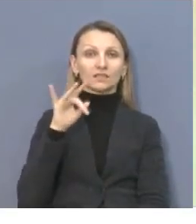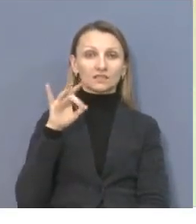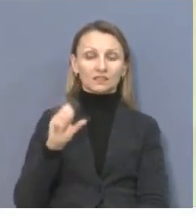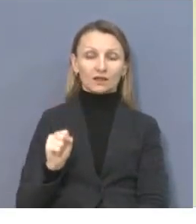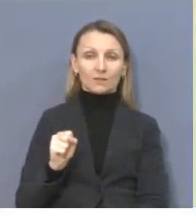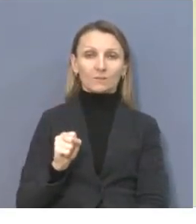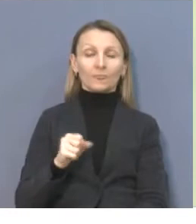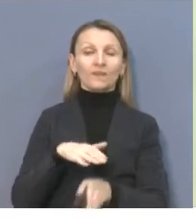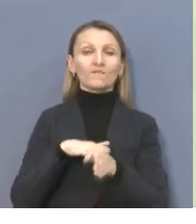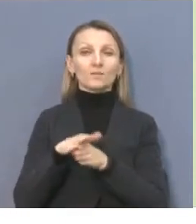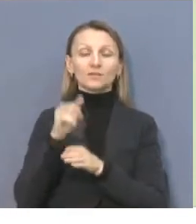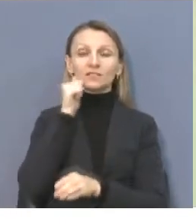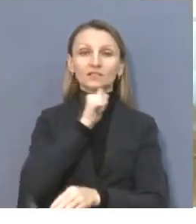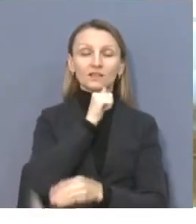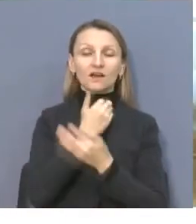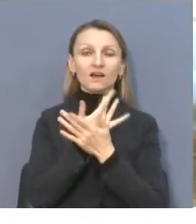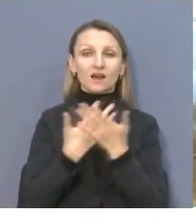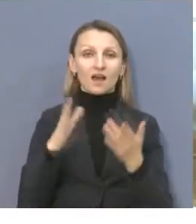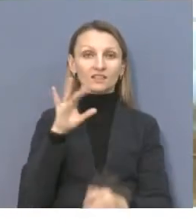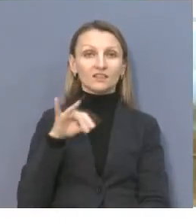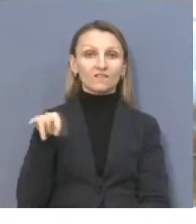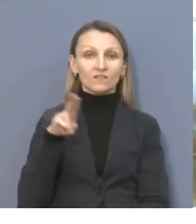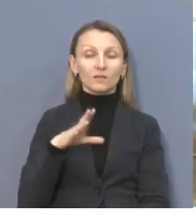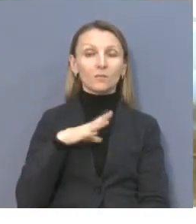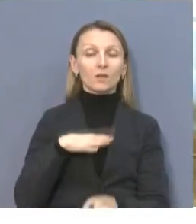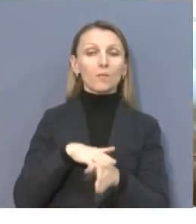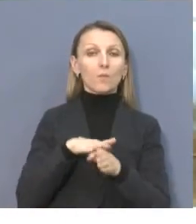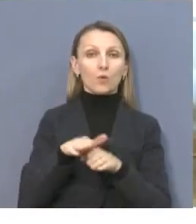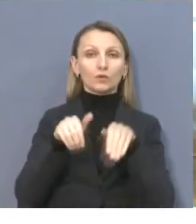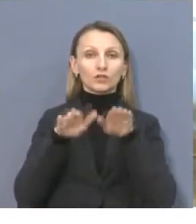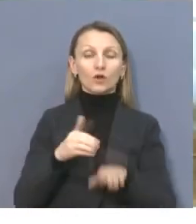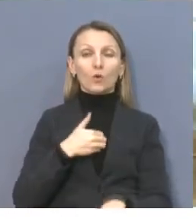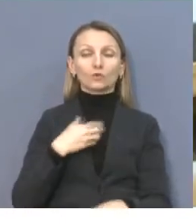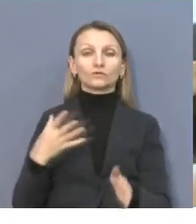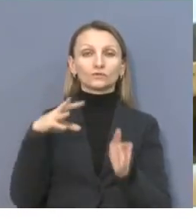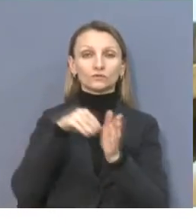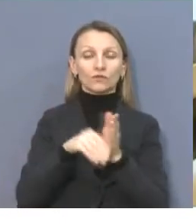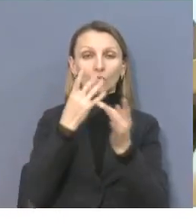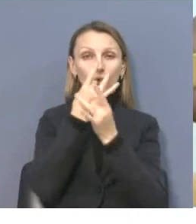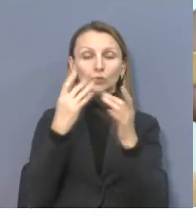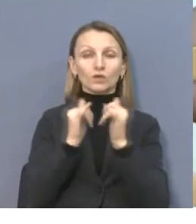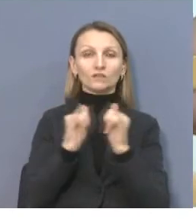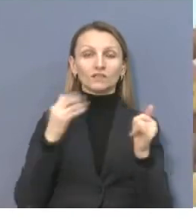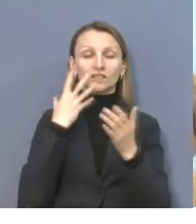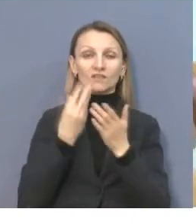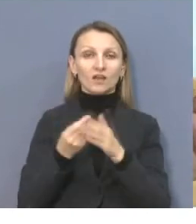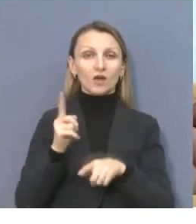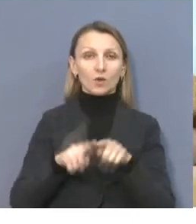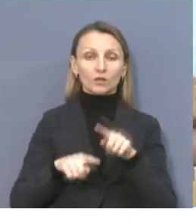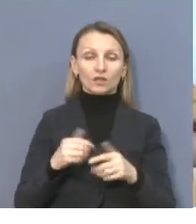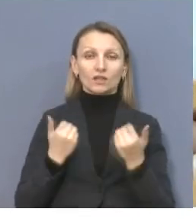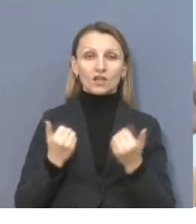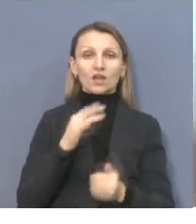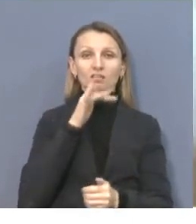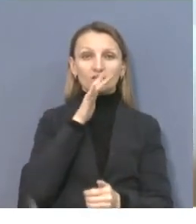овладев секретами разных видов искусств он полон решимости и готов внести свой вклад в культурное развитие своей родины настоящее время он